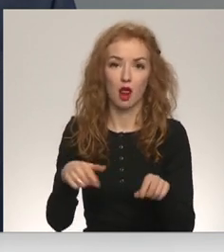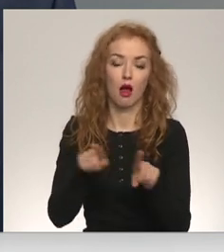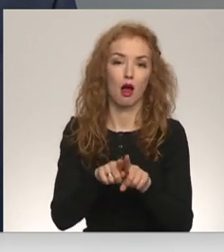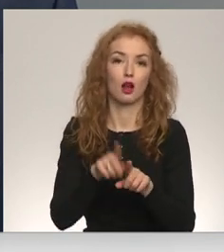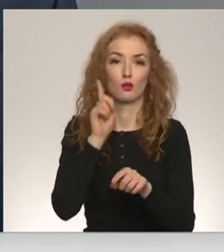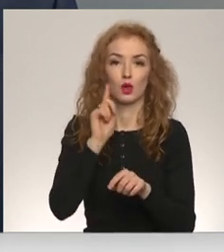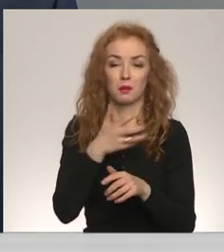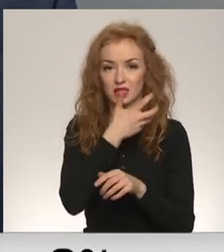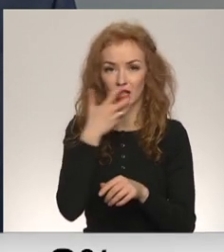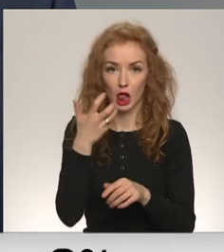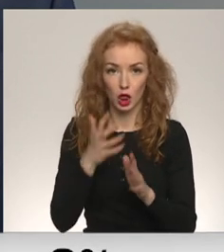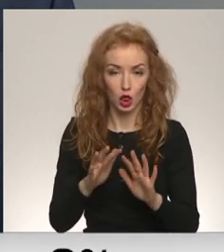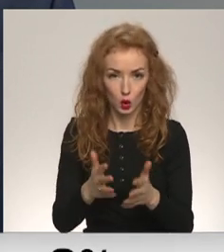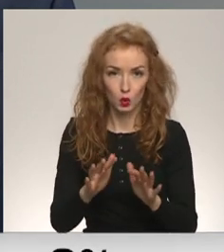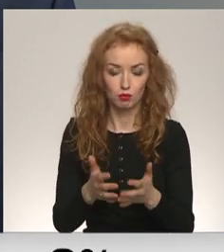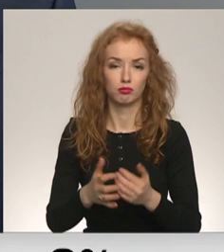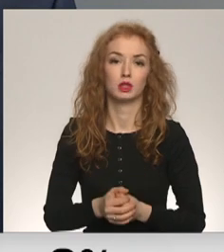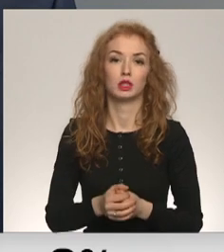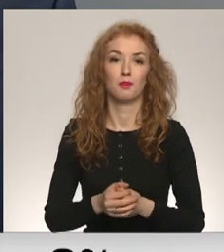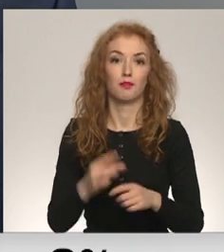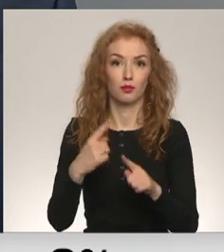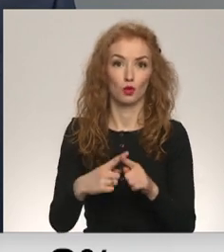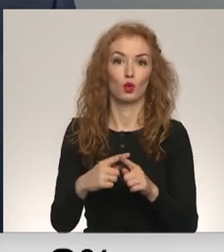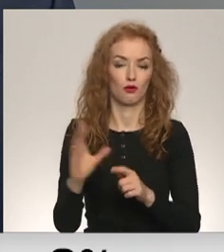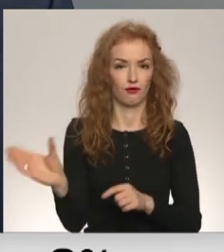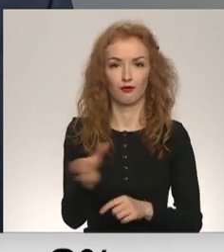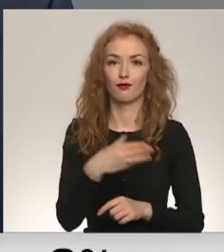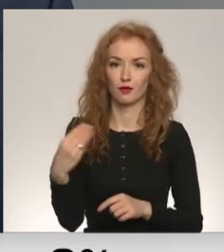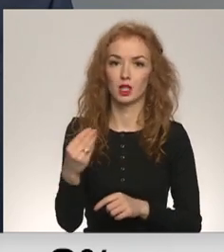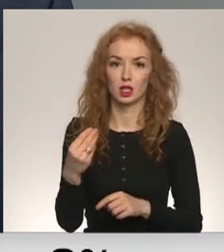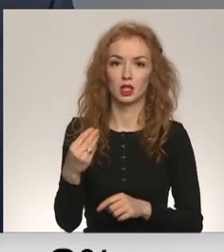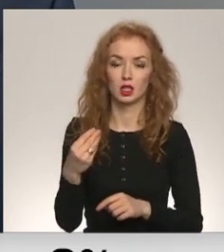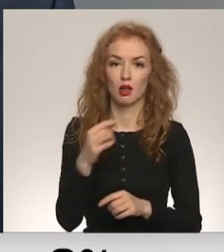arī siltumapgāde. Jā, visi